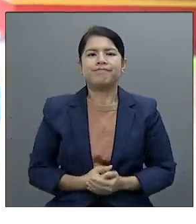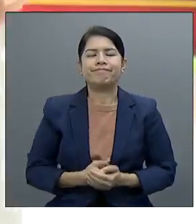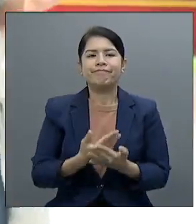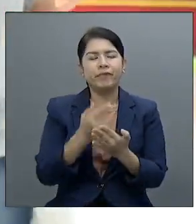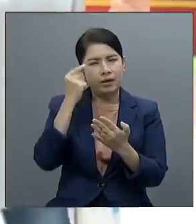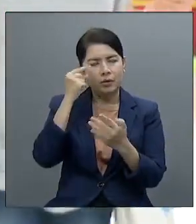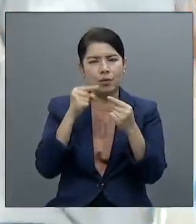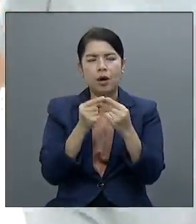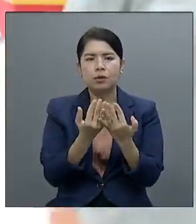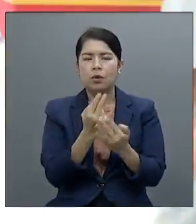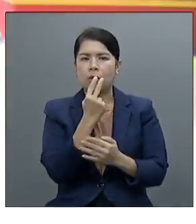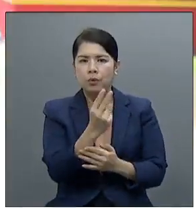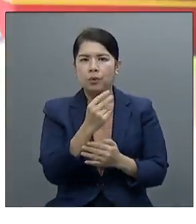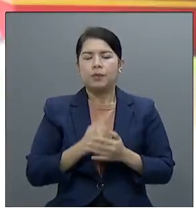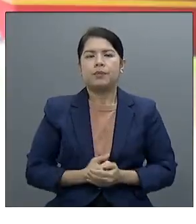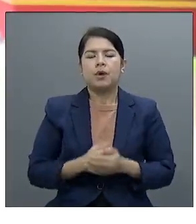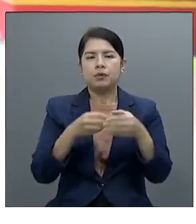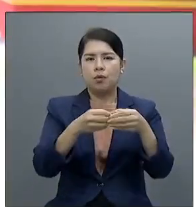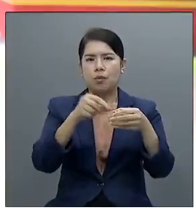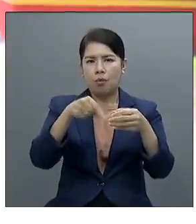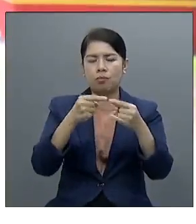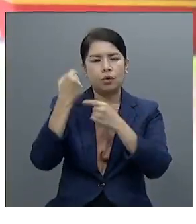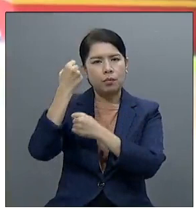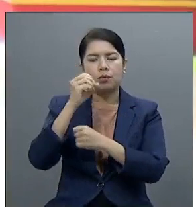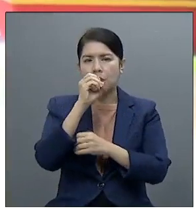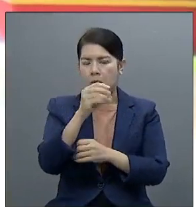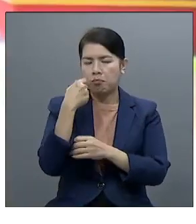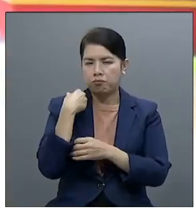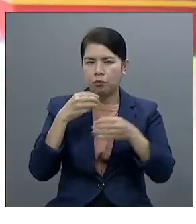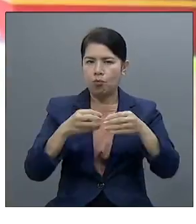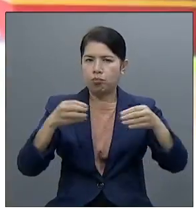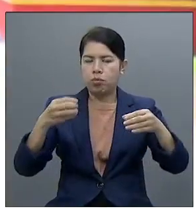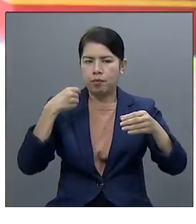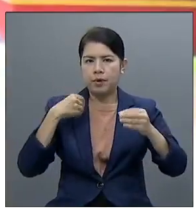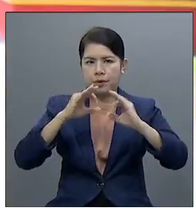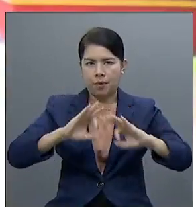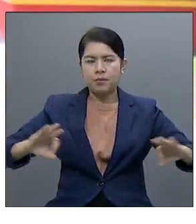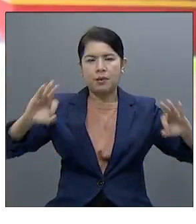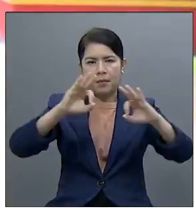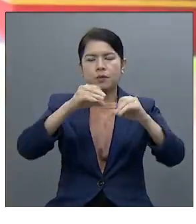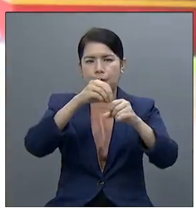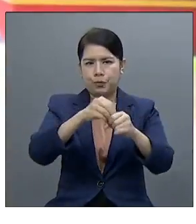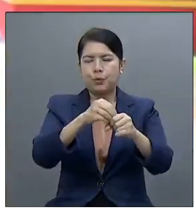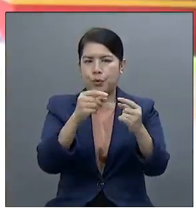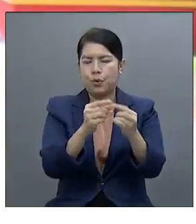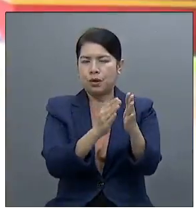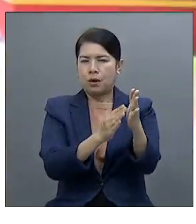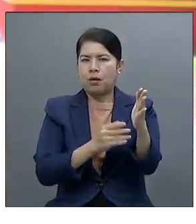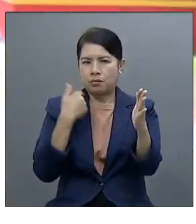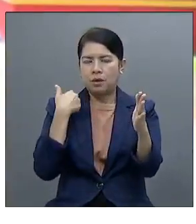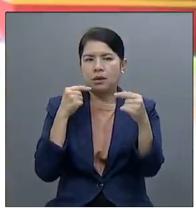าจับตาค่ะซึ่งก็บอกด้วยนะคะว่าจะเป็นการชุมนุมใหญ่ครั้งแรกและน่าจะปักหลักยาวค่ะแล้วก็เป็นการชุมนุม